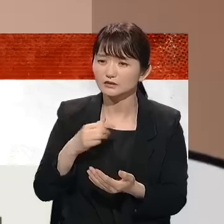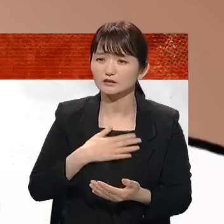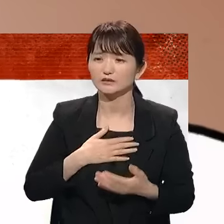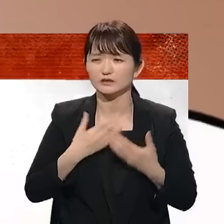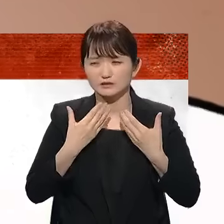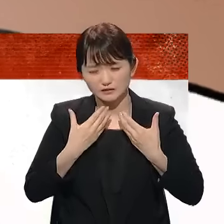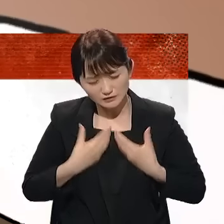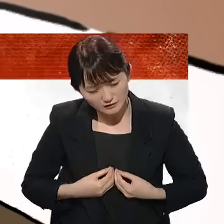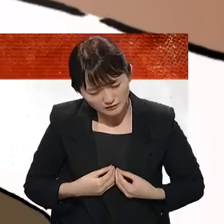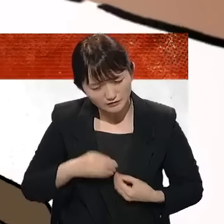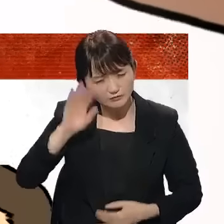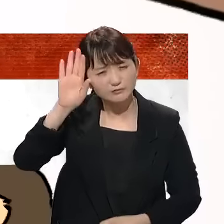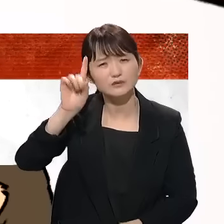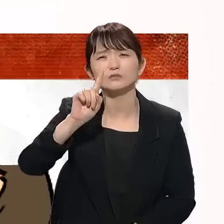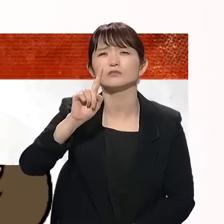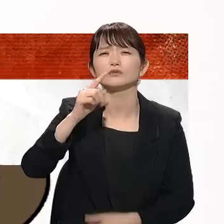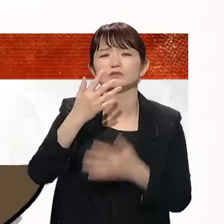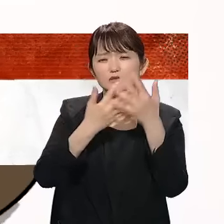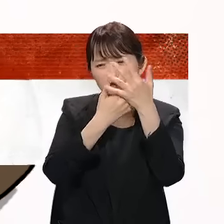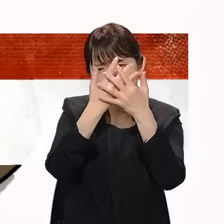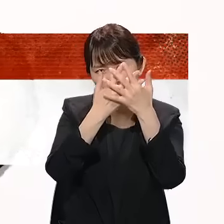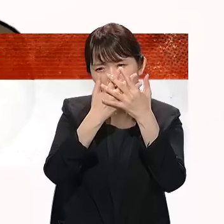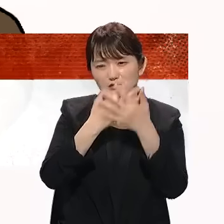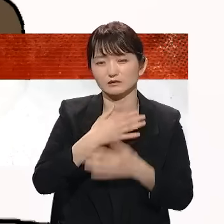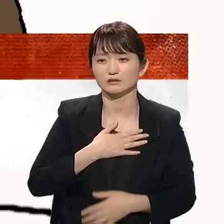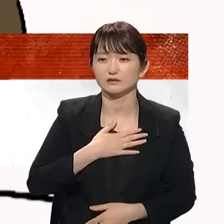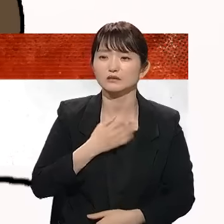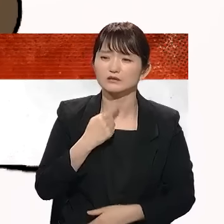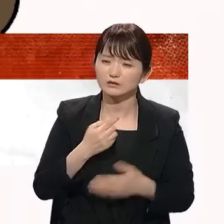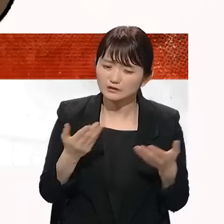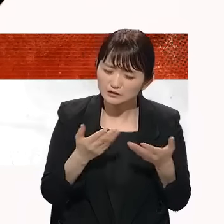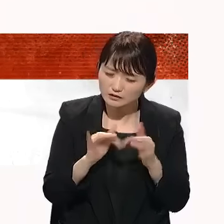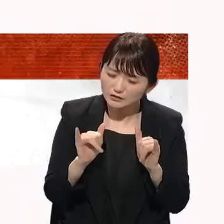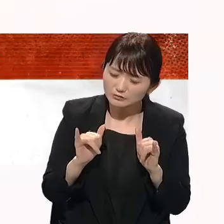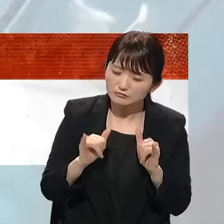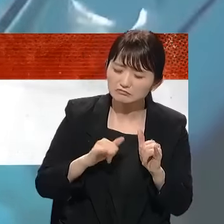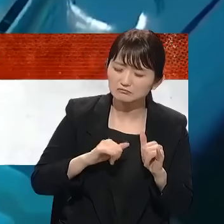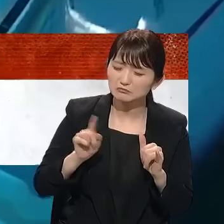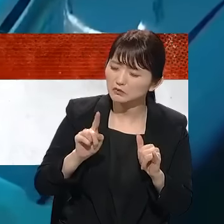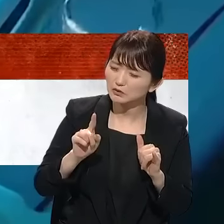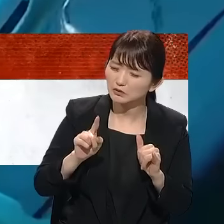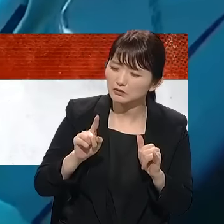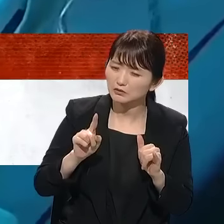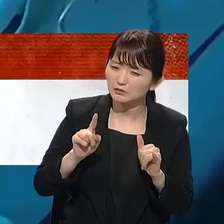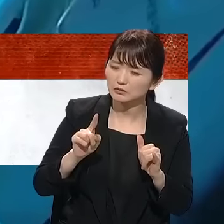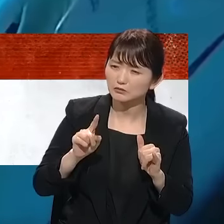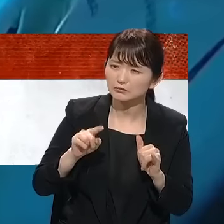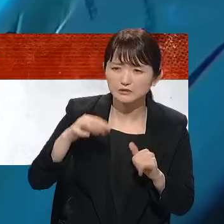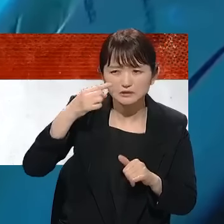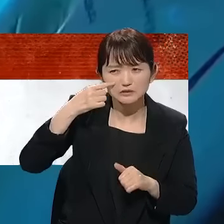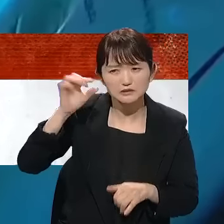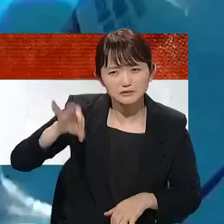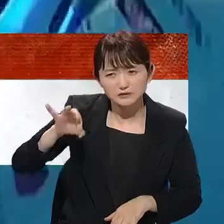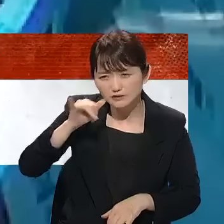앞으로 미래가 안 그려져서 내가 겪은 일이 사람들한테 아무것도 아니구나. 쟤는 저렇게 자유로운데 나는